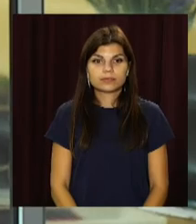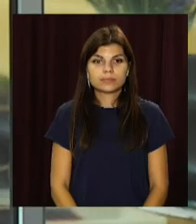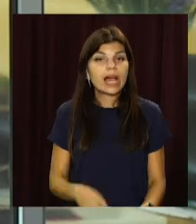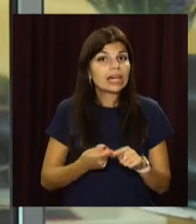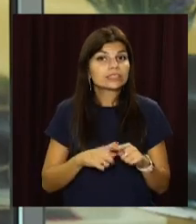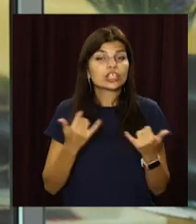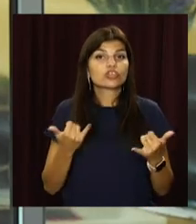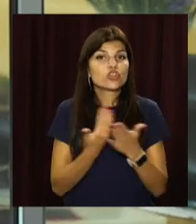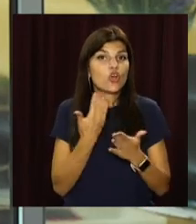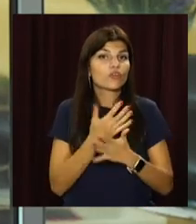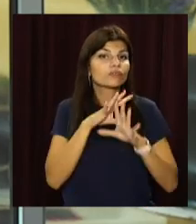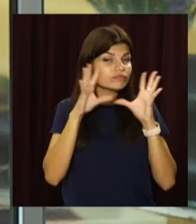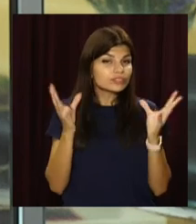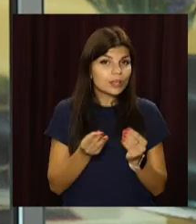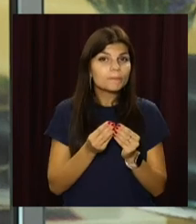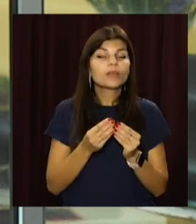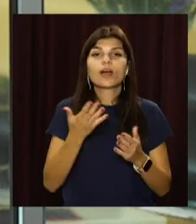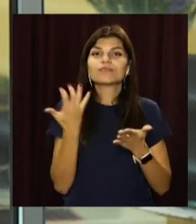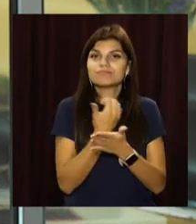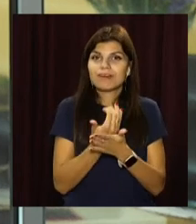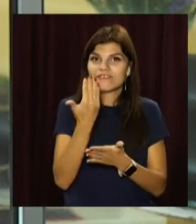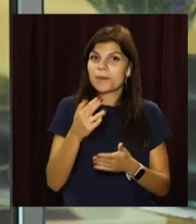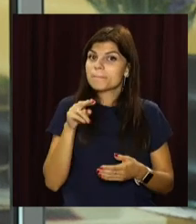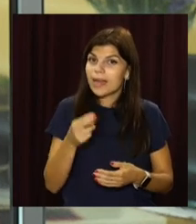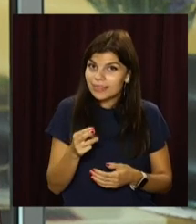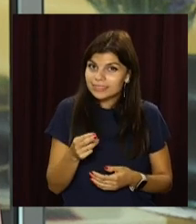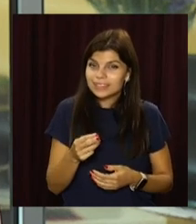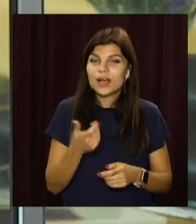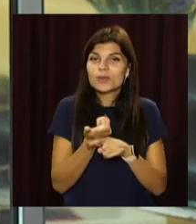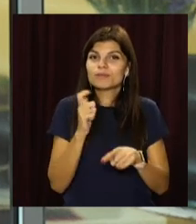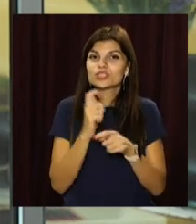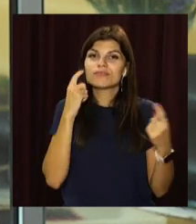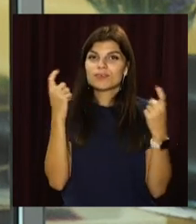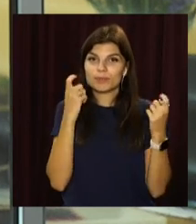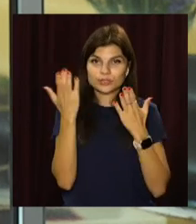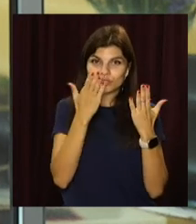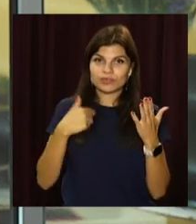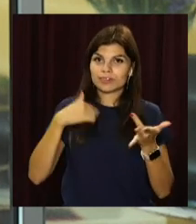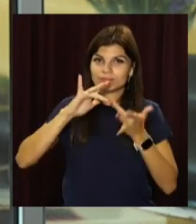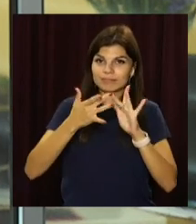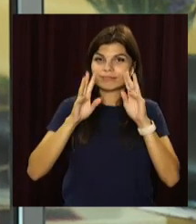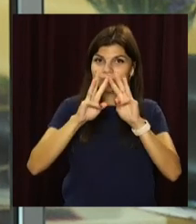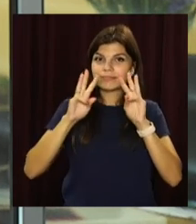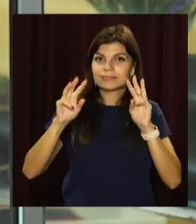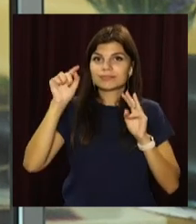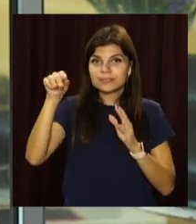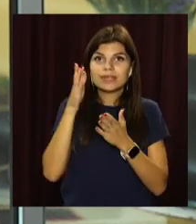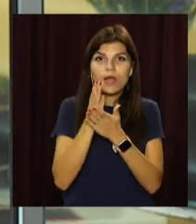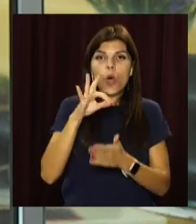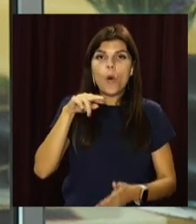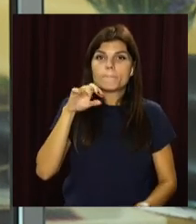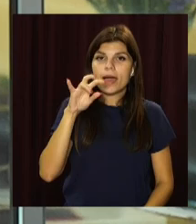Це були всі новини на цю годину. Продуктивної вам п'ятниці. Більше інформації читайте на нашому